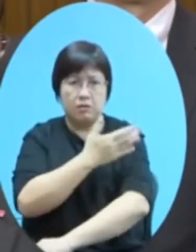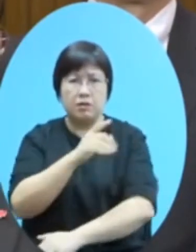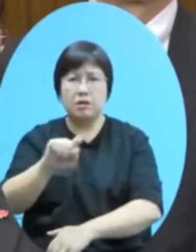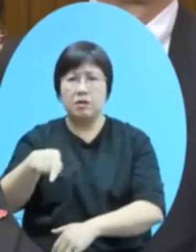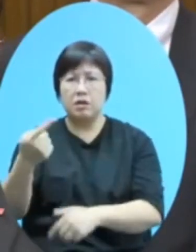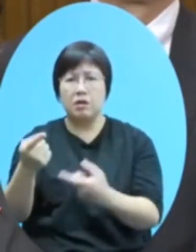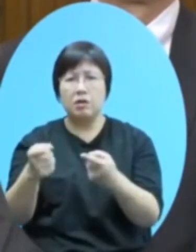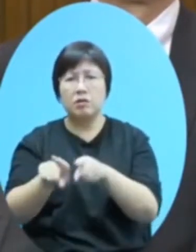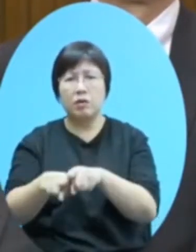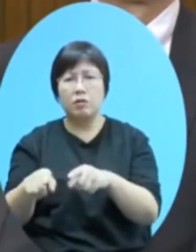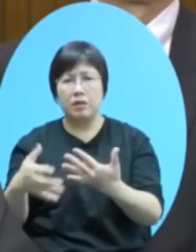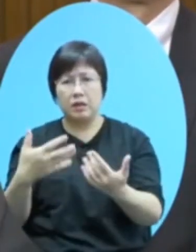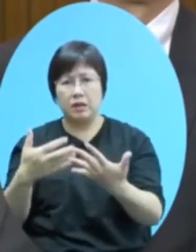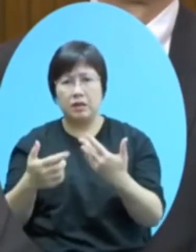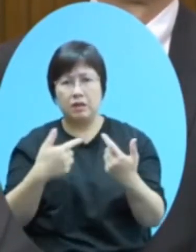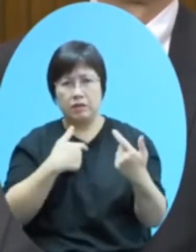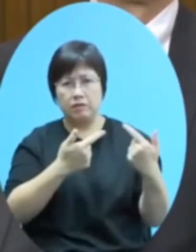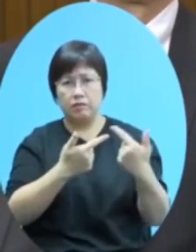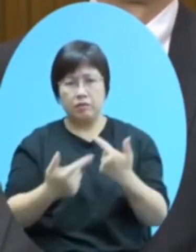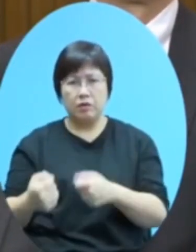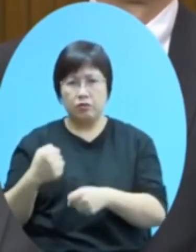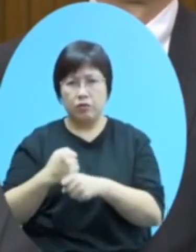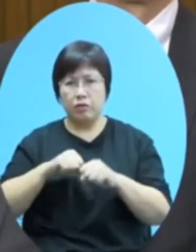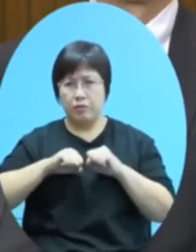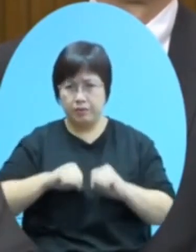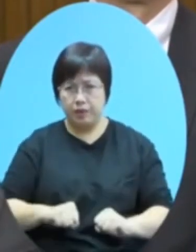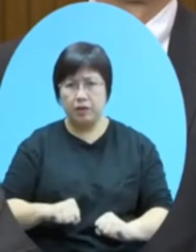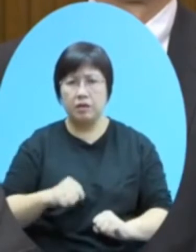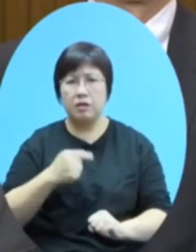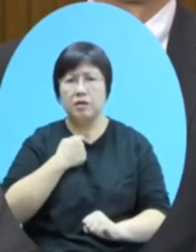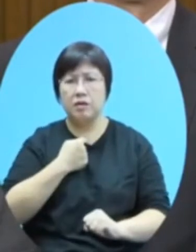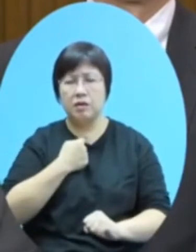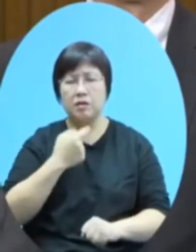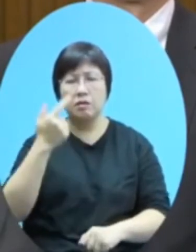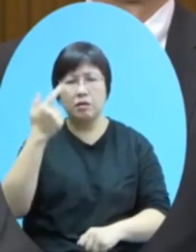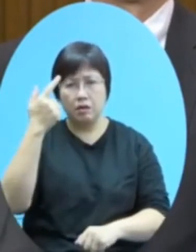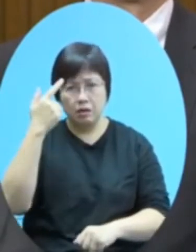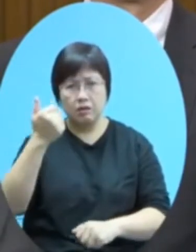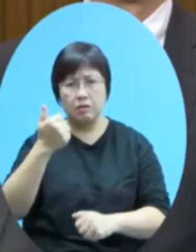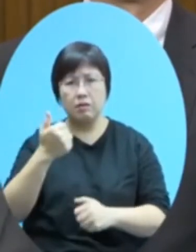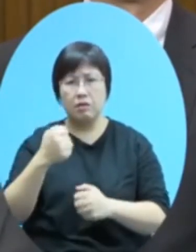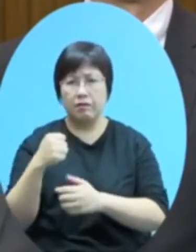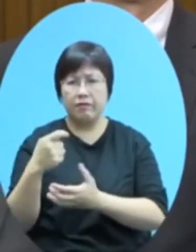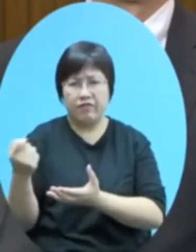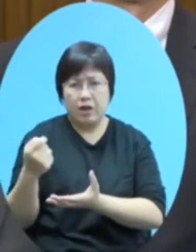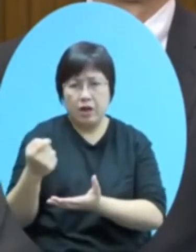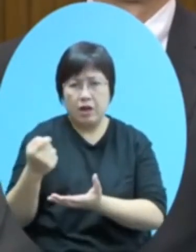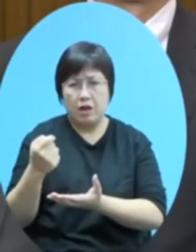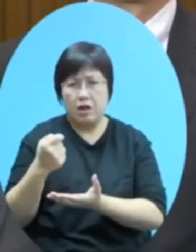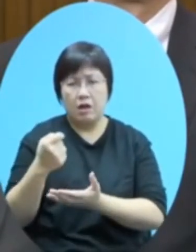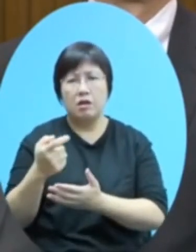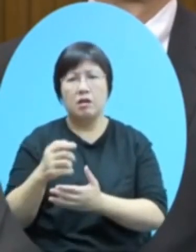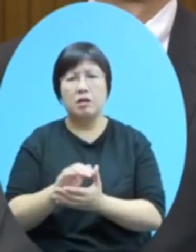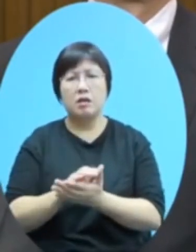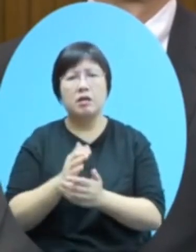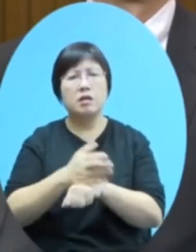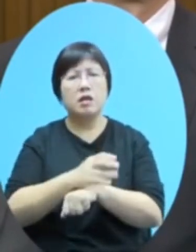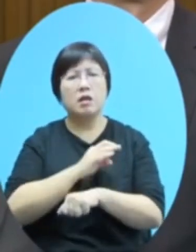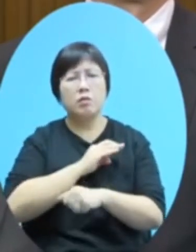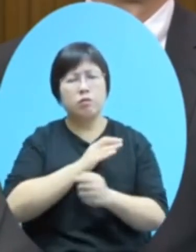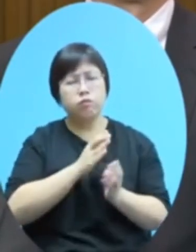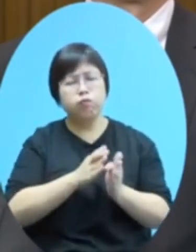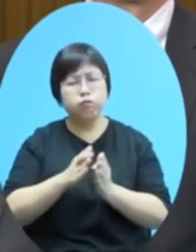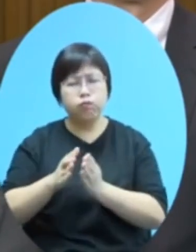事繼續緊守崗位，希望能夠盡快能夠恢復社會的秩